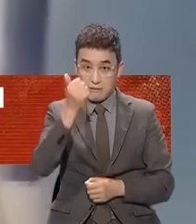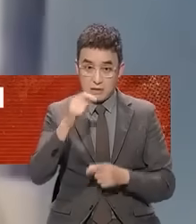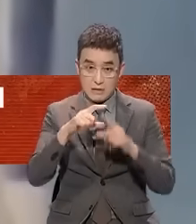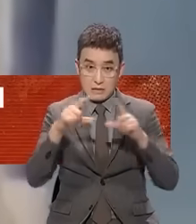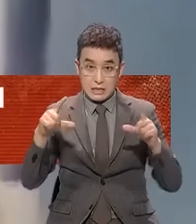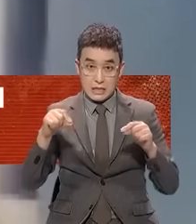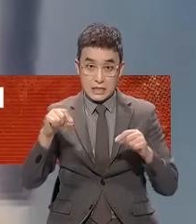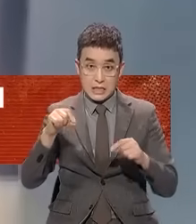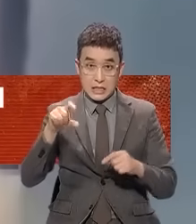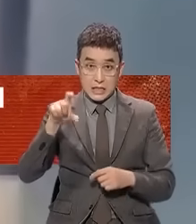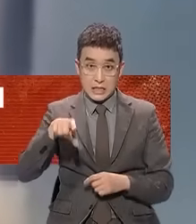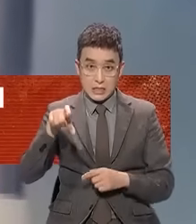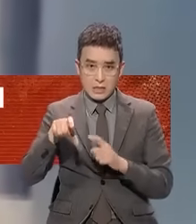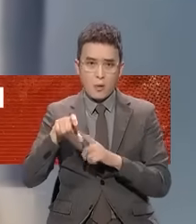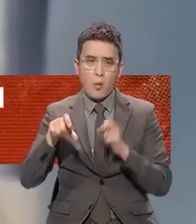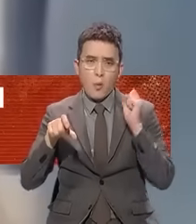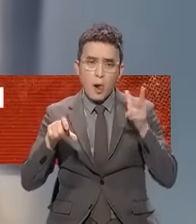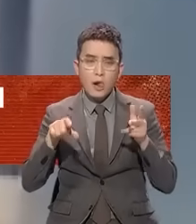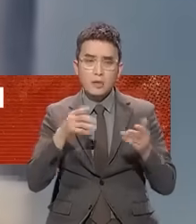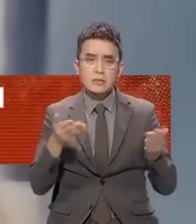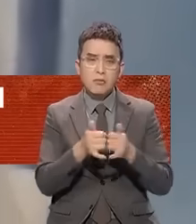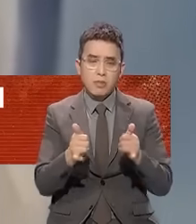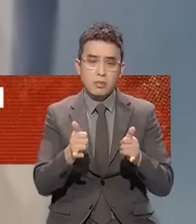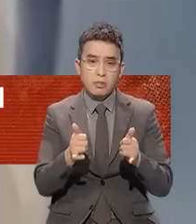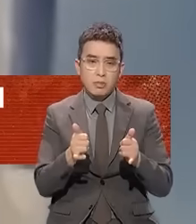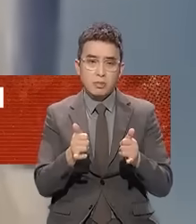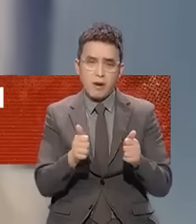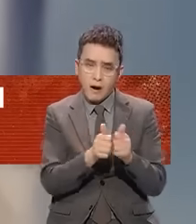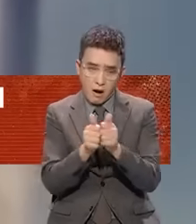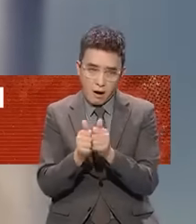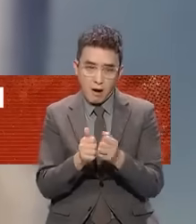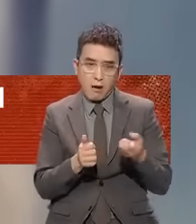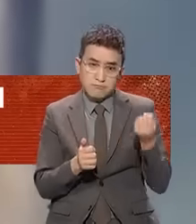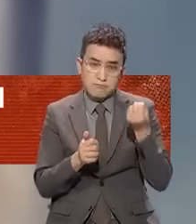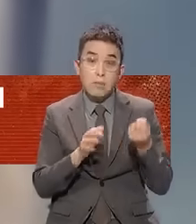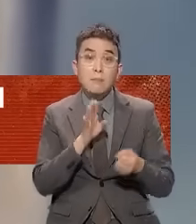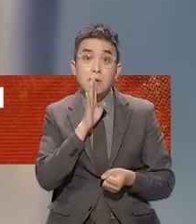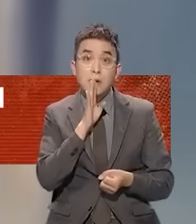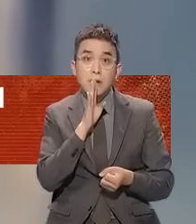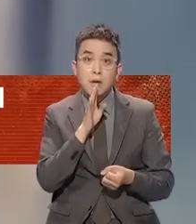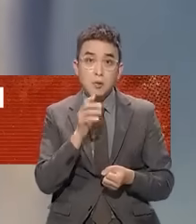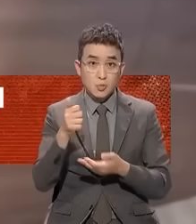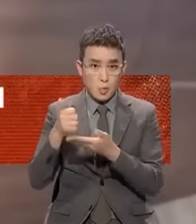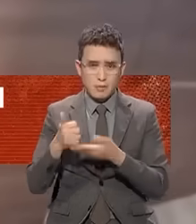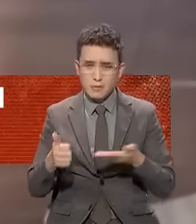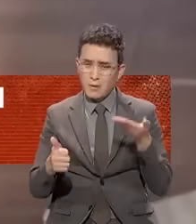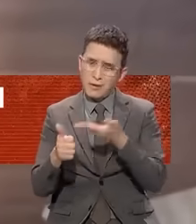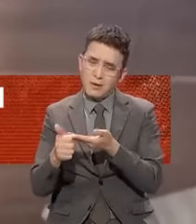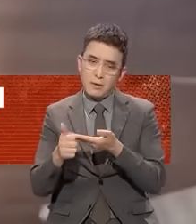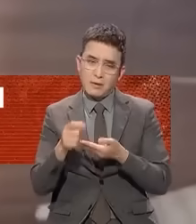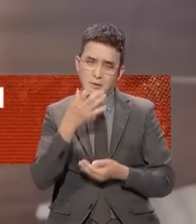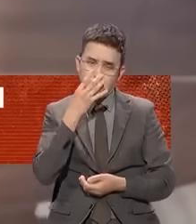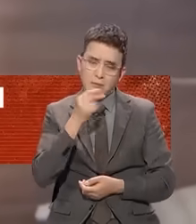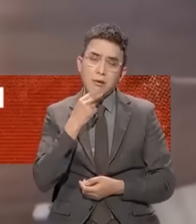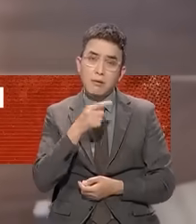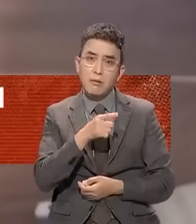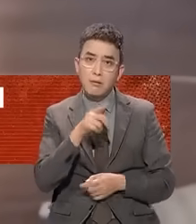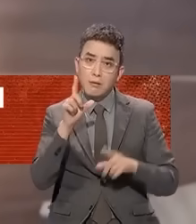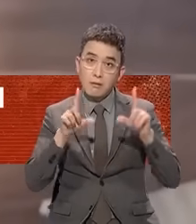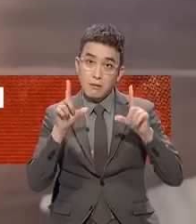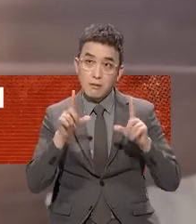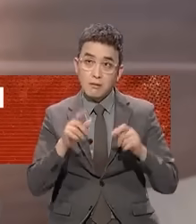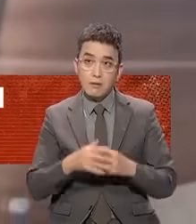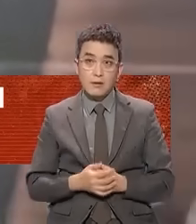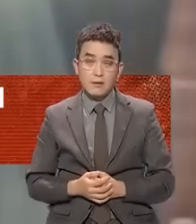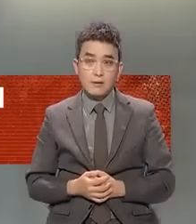호텔 직원이 가지고 있어야지 이렇게 손님한테 줄 수는 없는 거라고 생각하고요. 오늘 이 남성분이 기다렸다고